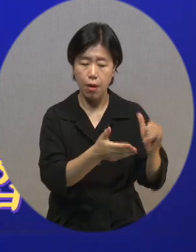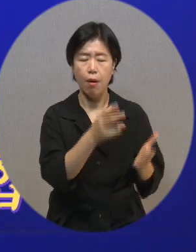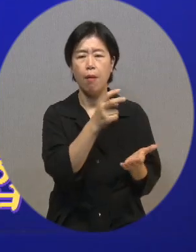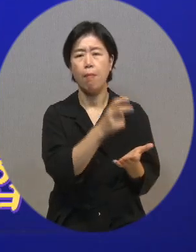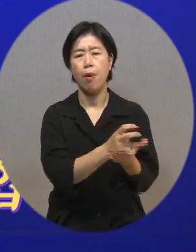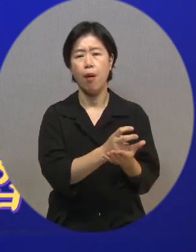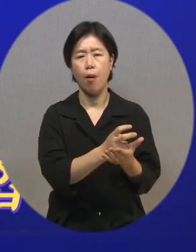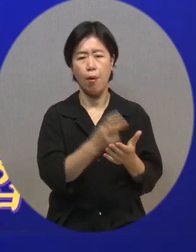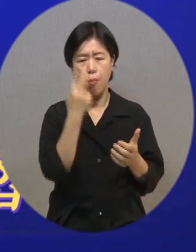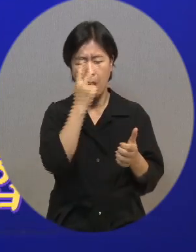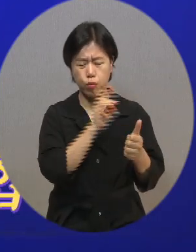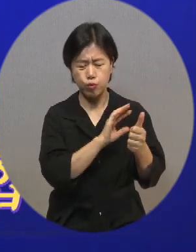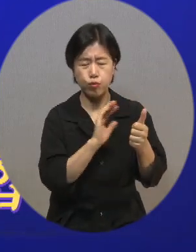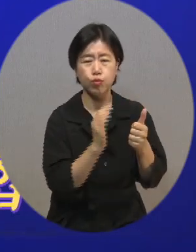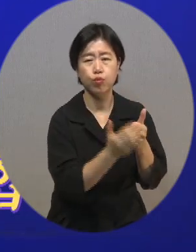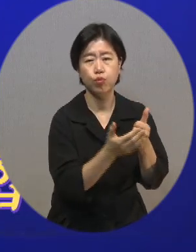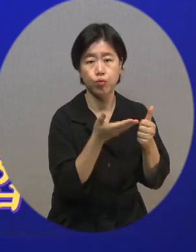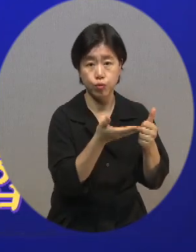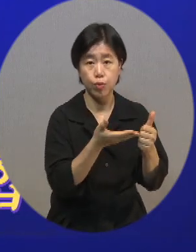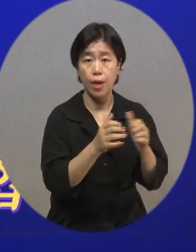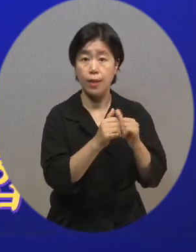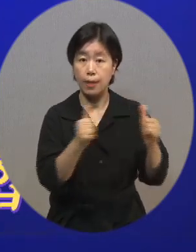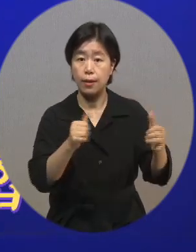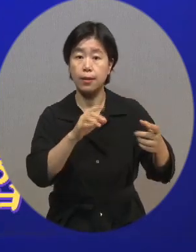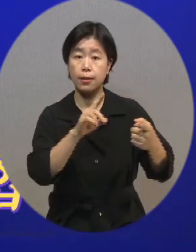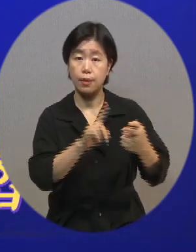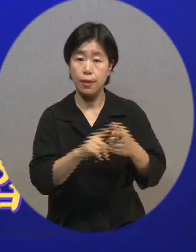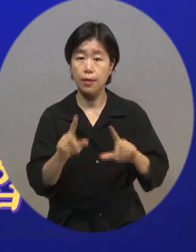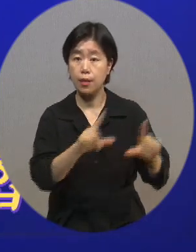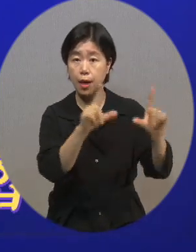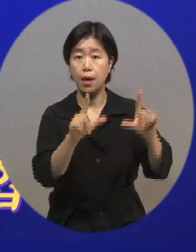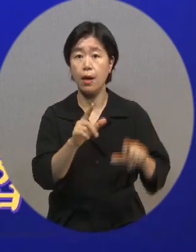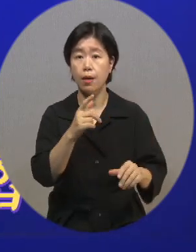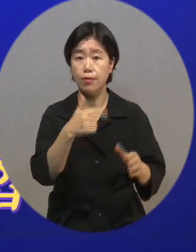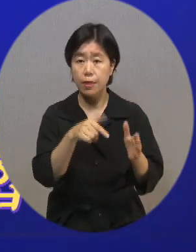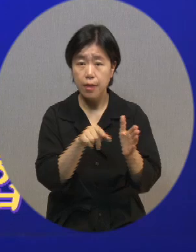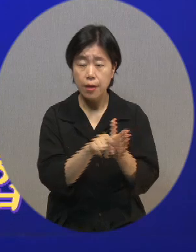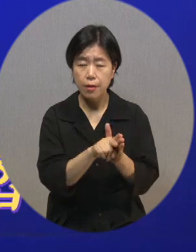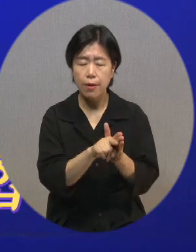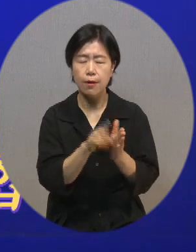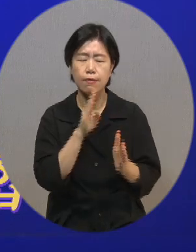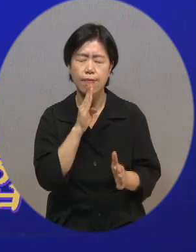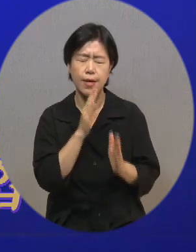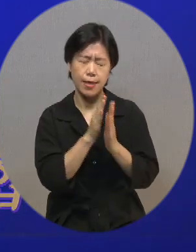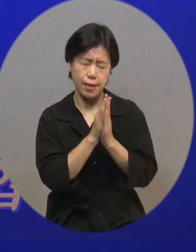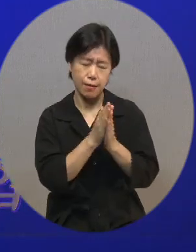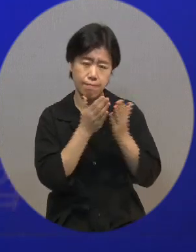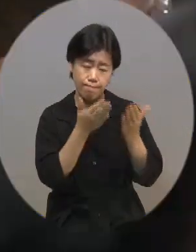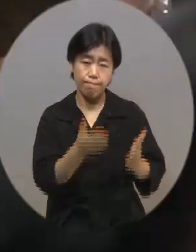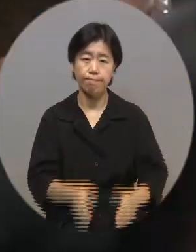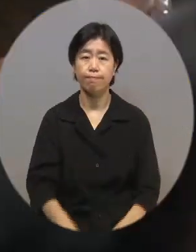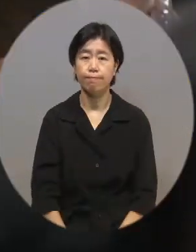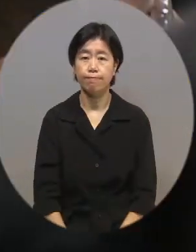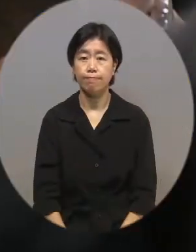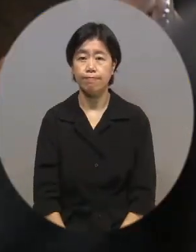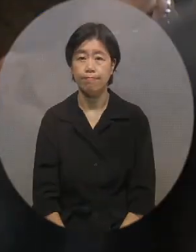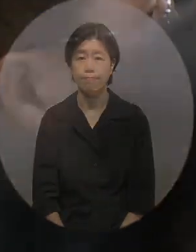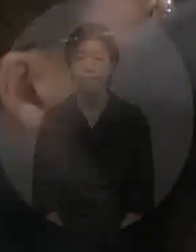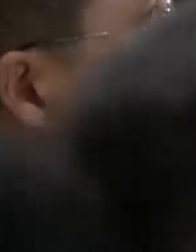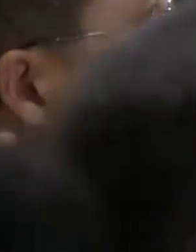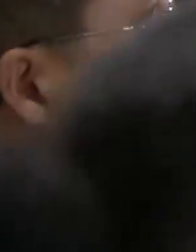보호를 받으며 인간답게 살아갈 수 있기를 간절히 희망합니다.